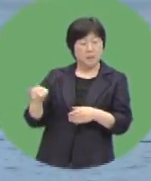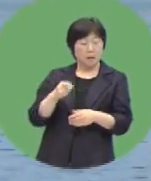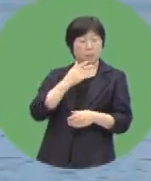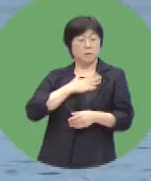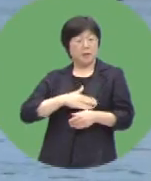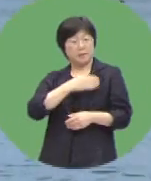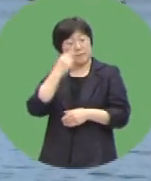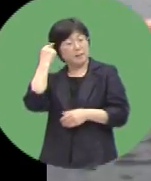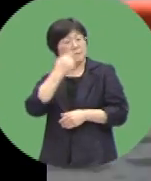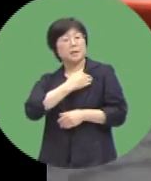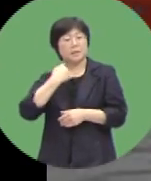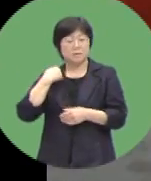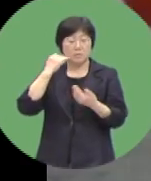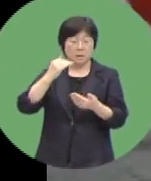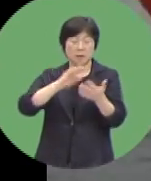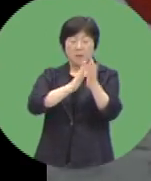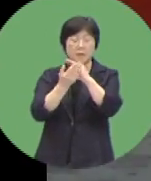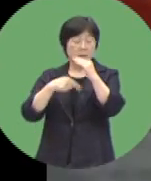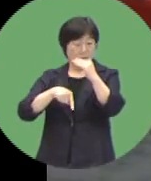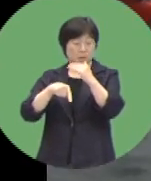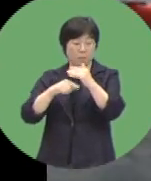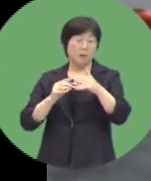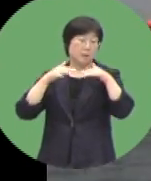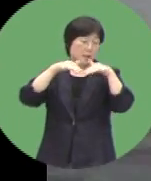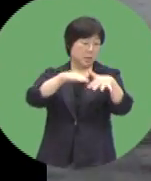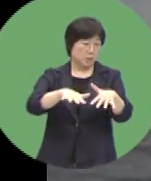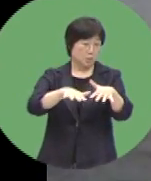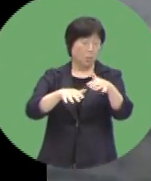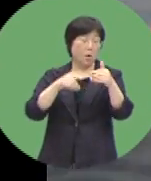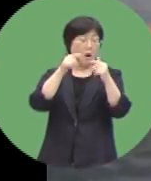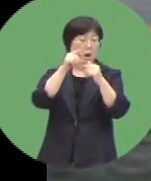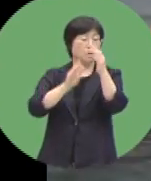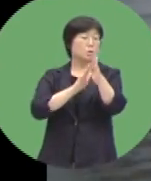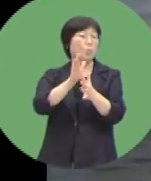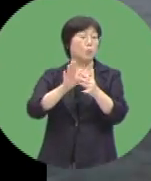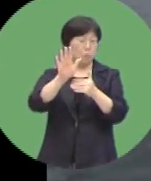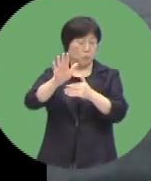県内では人気のアウトドアスポーツです。